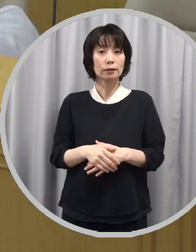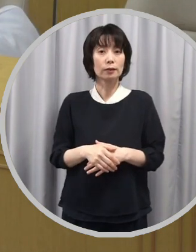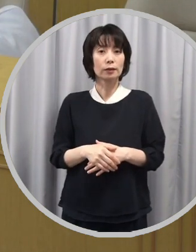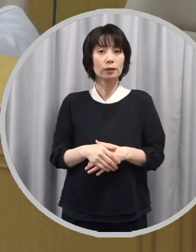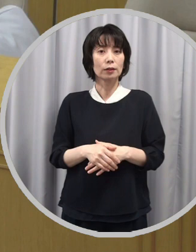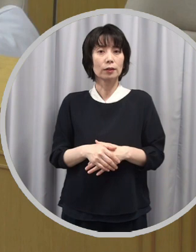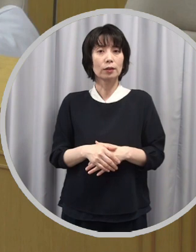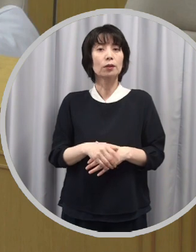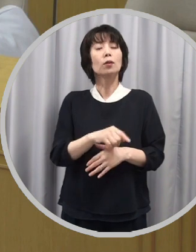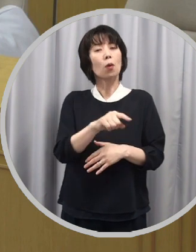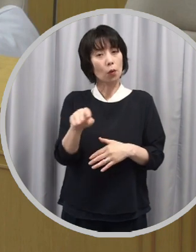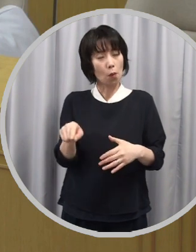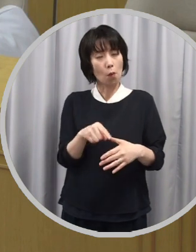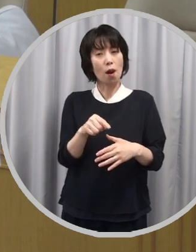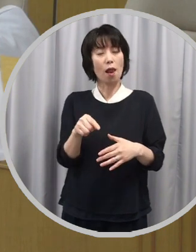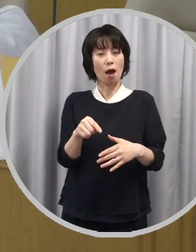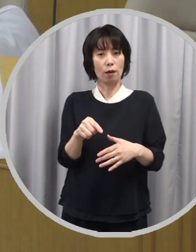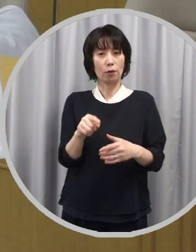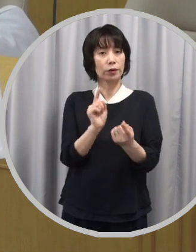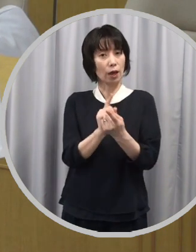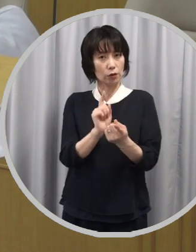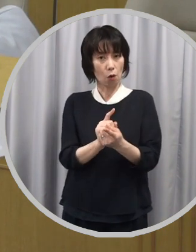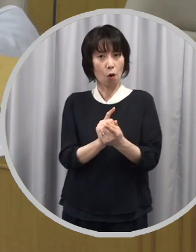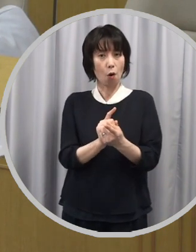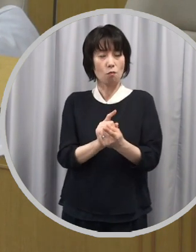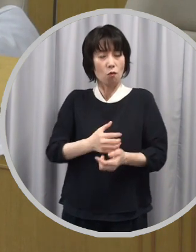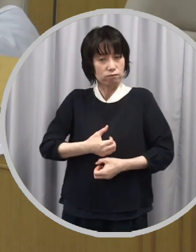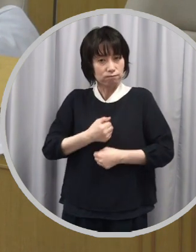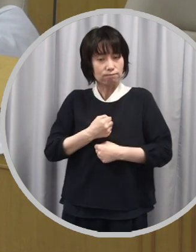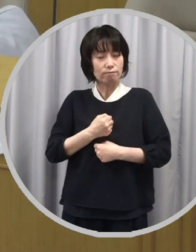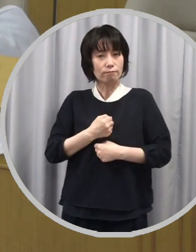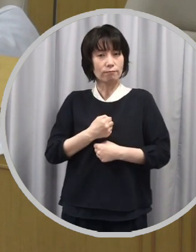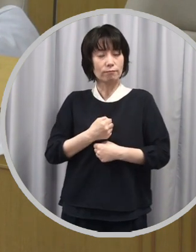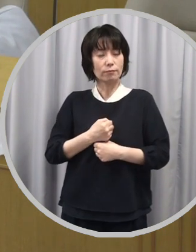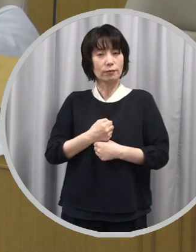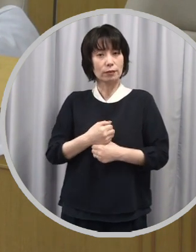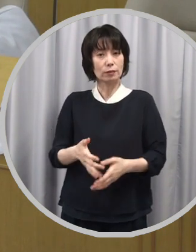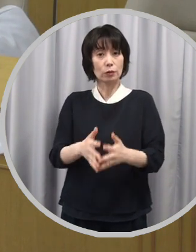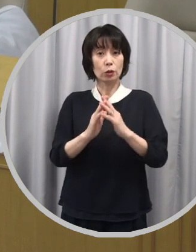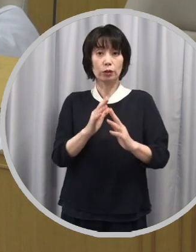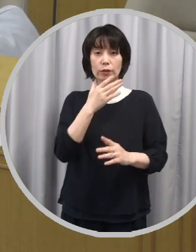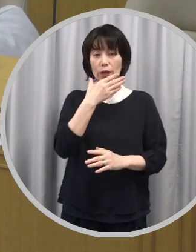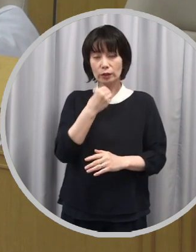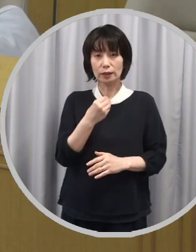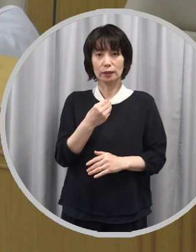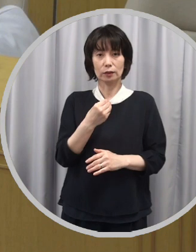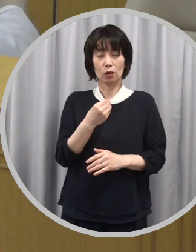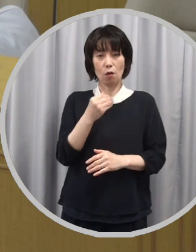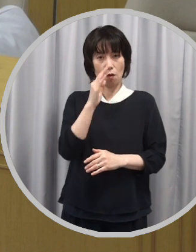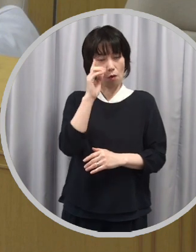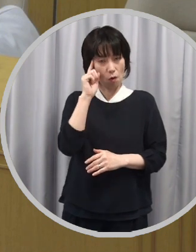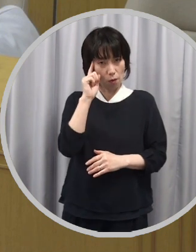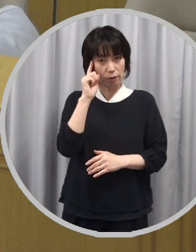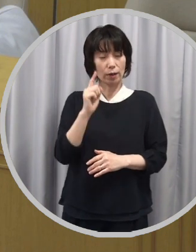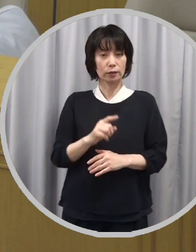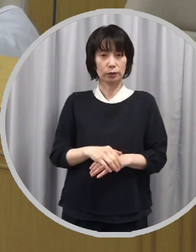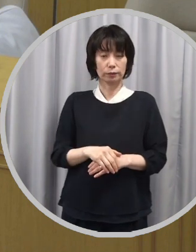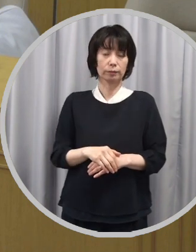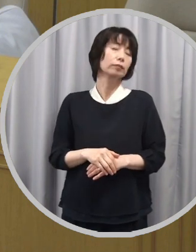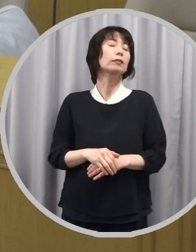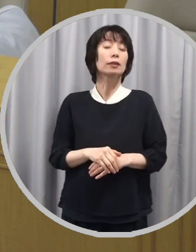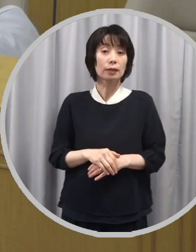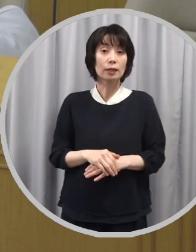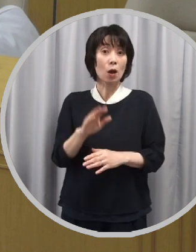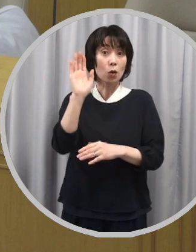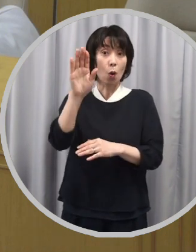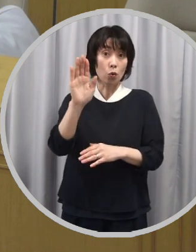つそれらについても気をつけて取り組んでいただきたいというふうに思います。また